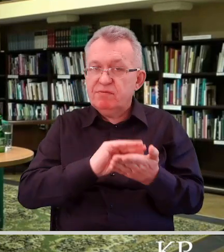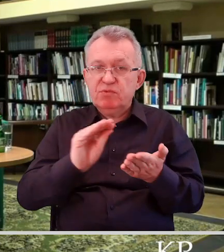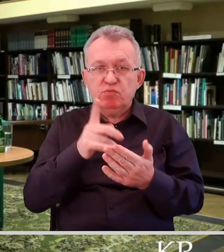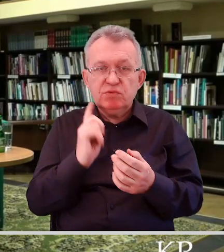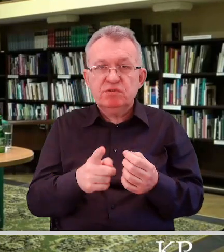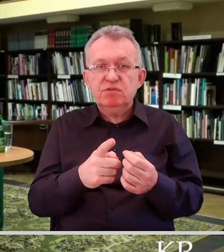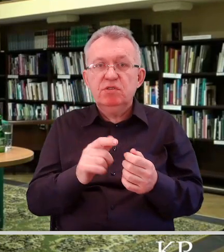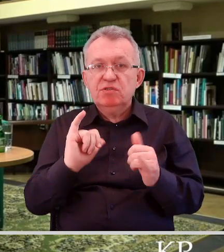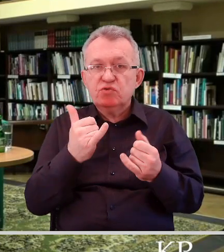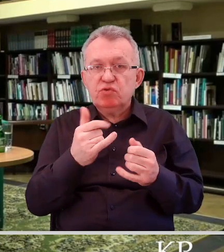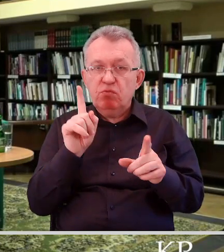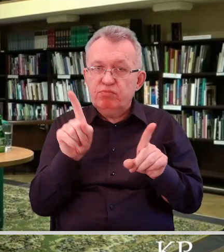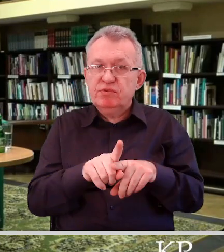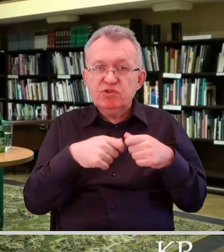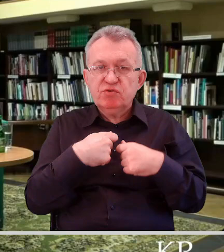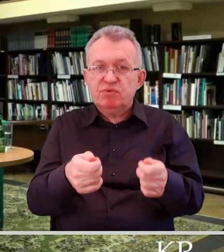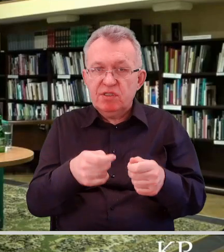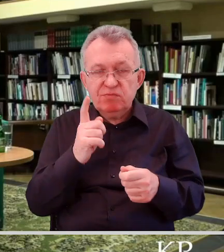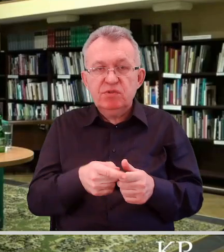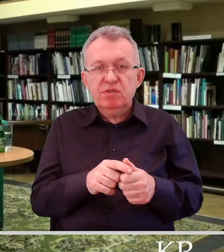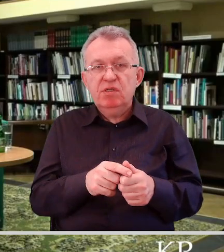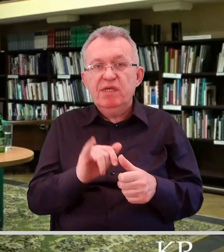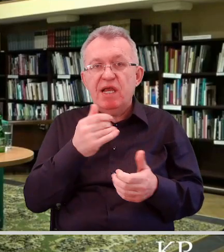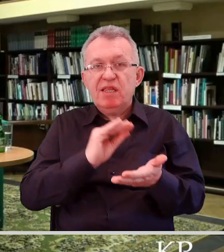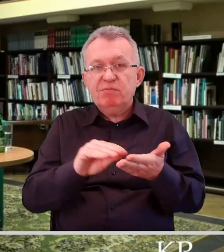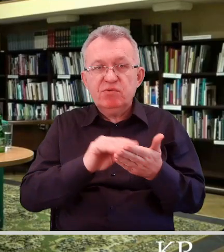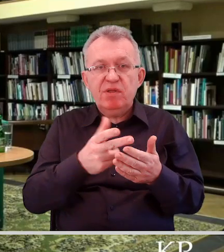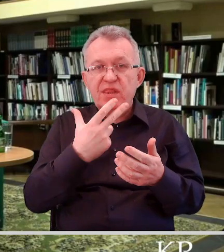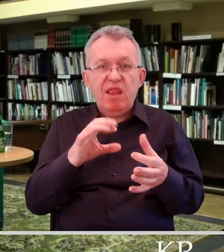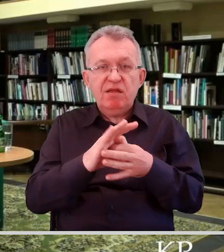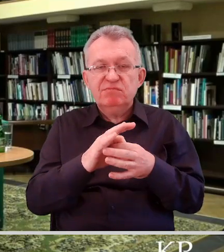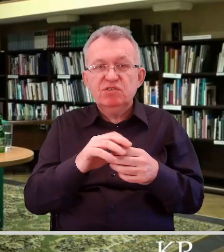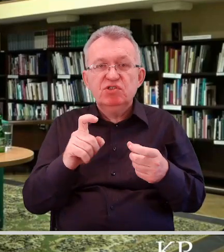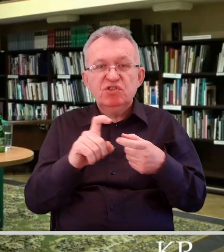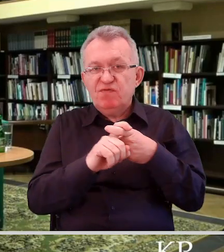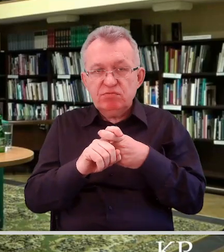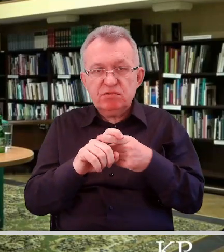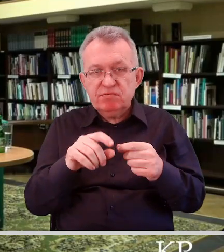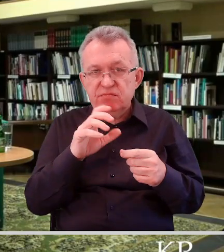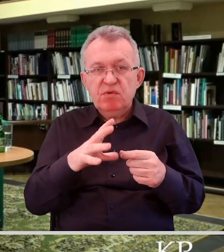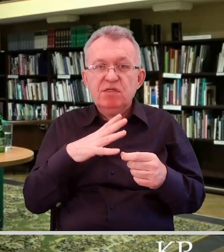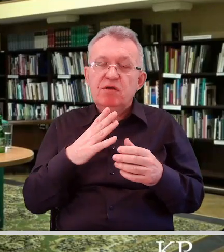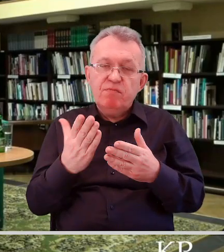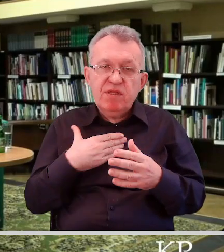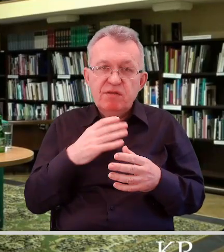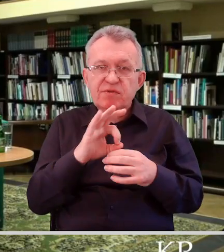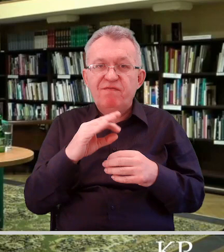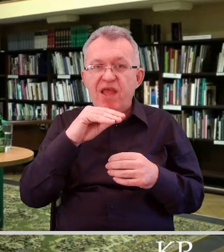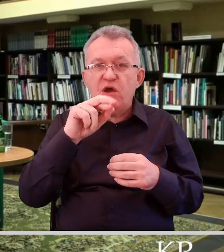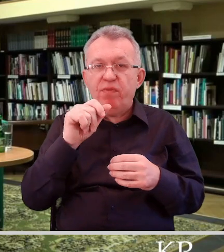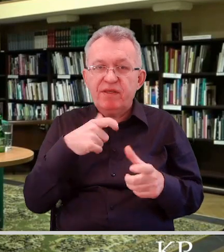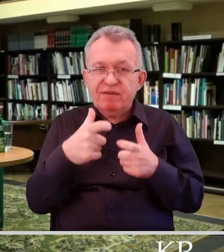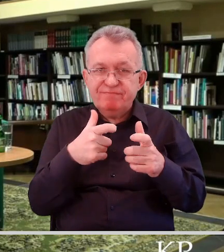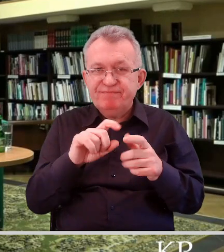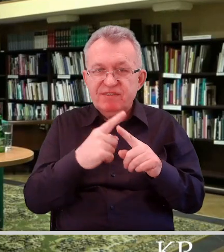Portofino i coś, co się równie dobrze sprzeda. Jak napisałam Nielegalne związki, to dostałam wiele propozycji, żeby pisać erotyki,